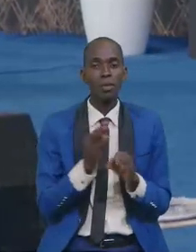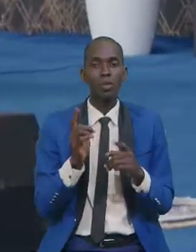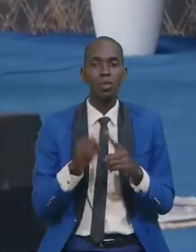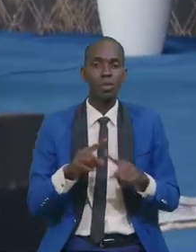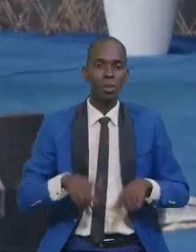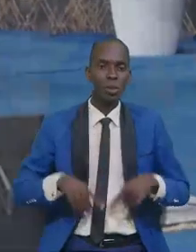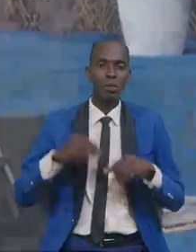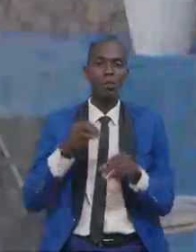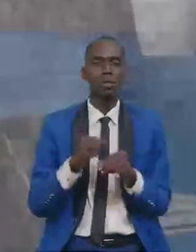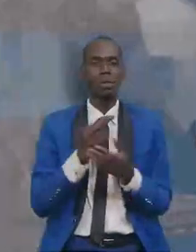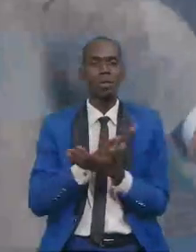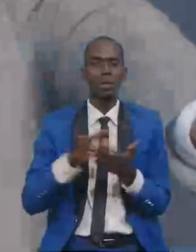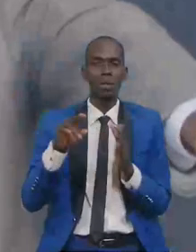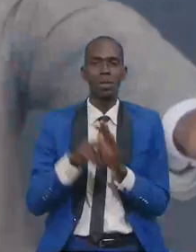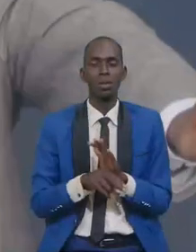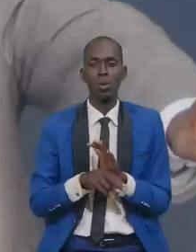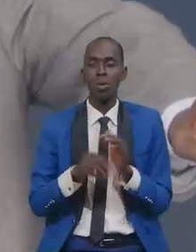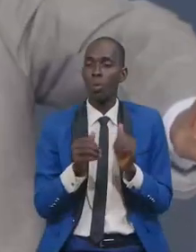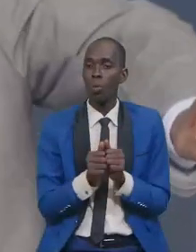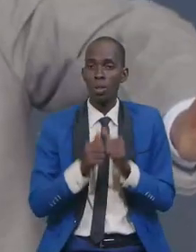Libre pour vivre dans la sainteté